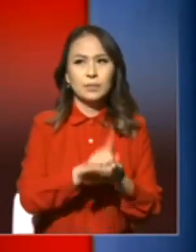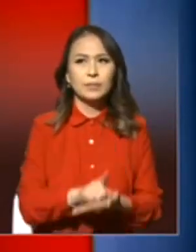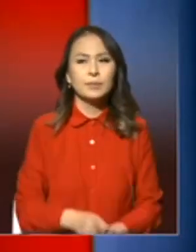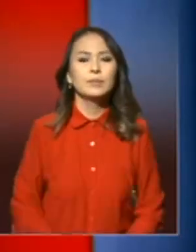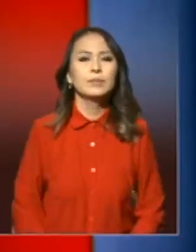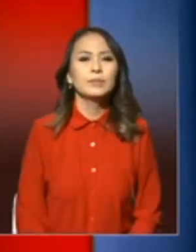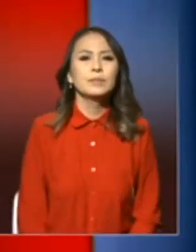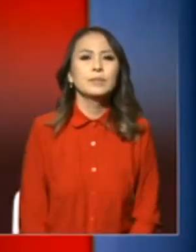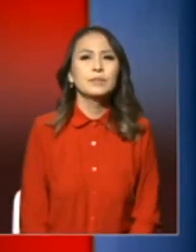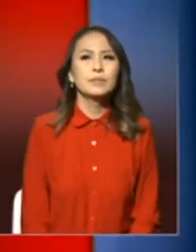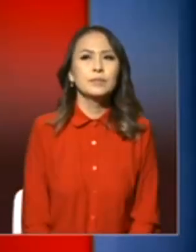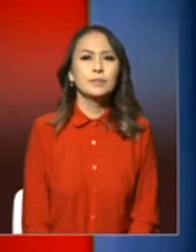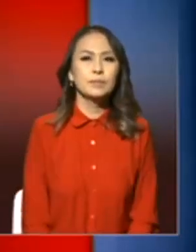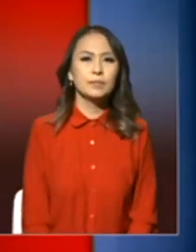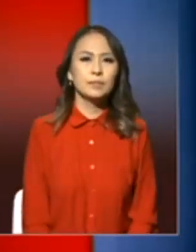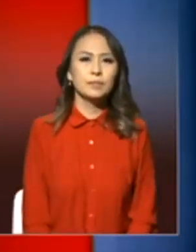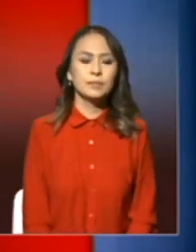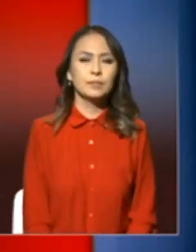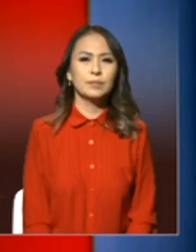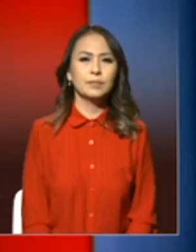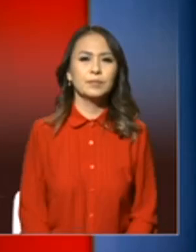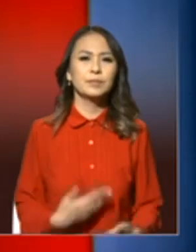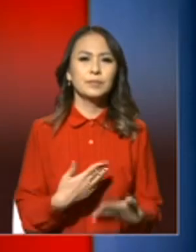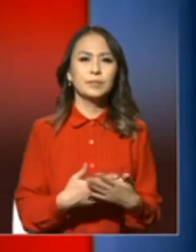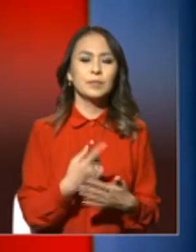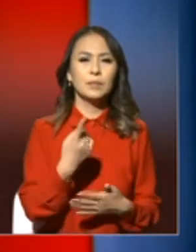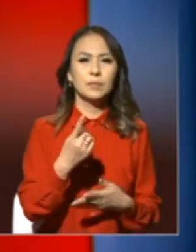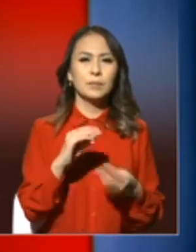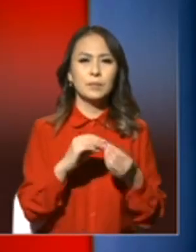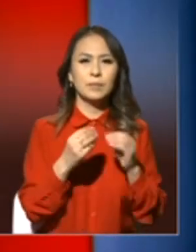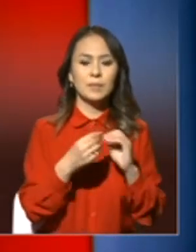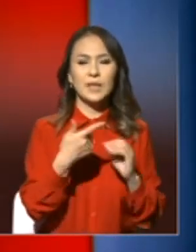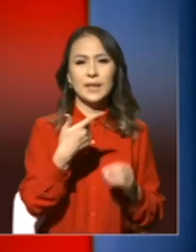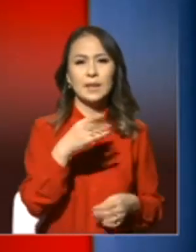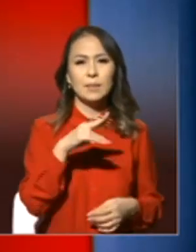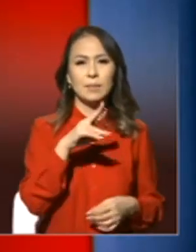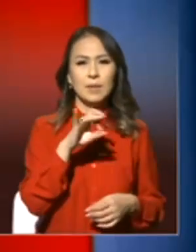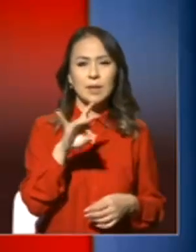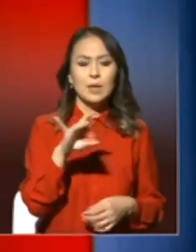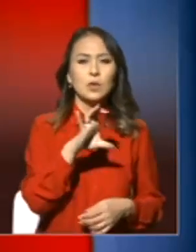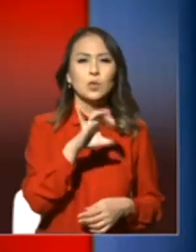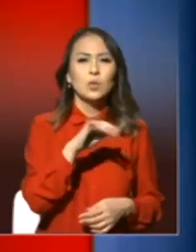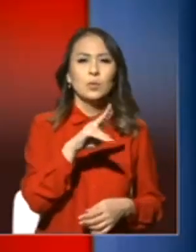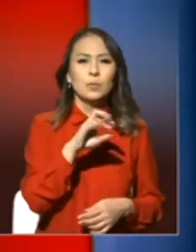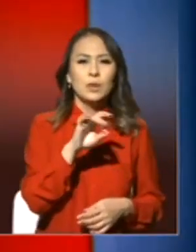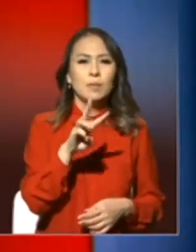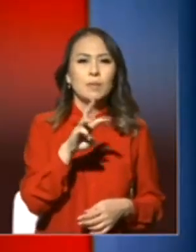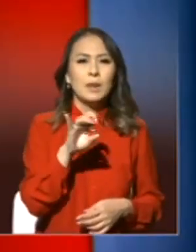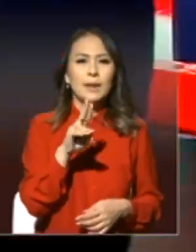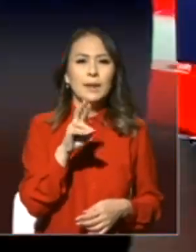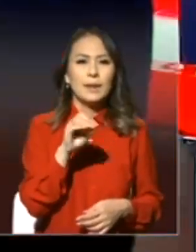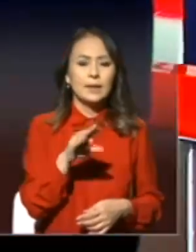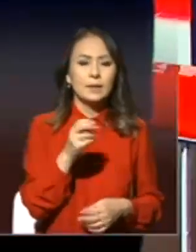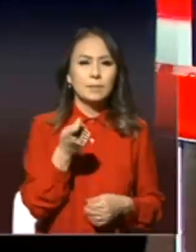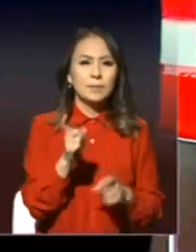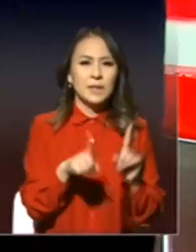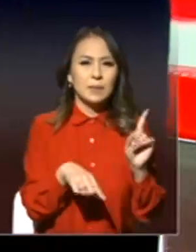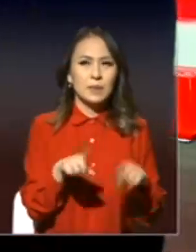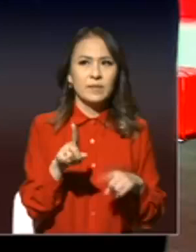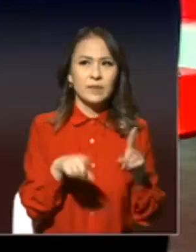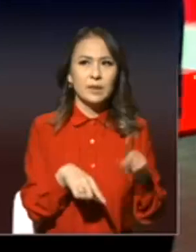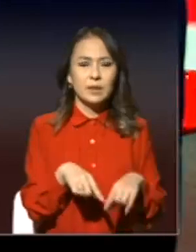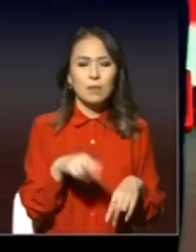иә. Онда былай мынандай тағы бір мәселе бар. Сіздер айтып отырған гипермаркеттер, супермаркеттердің кейбіреуінде